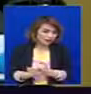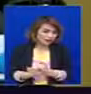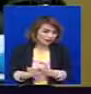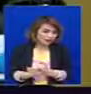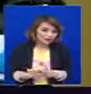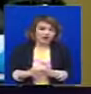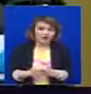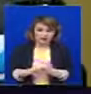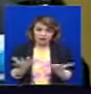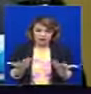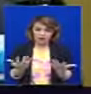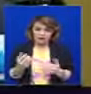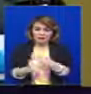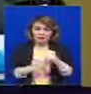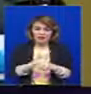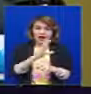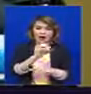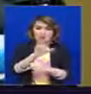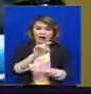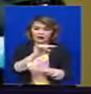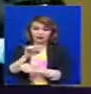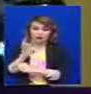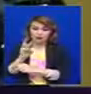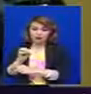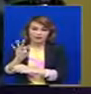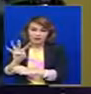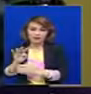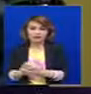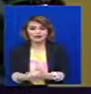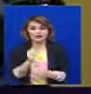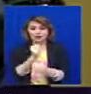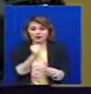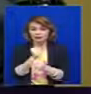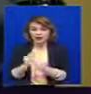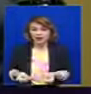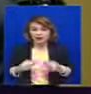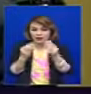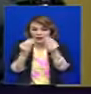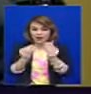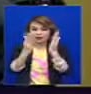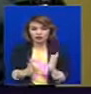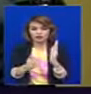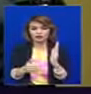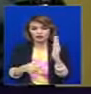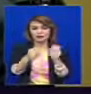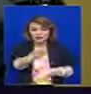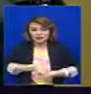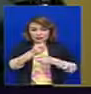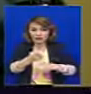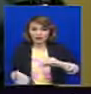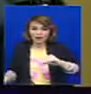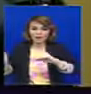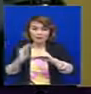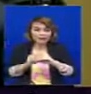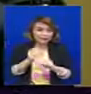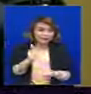ง2564ทั้งกยธ.เองก็จะมีการให้เกษตรกรในการโค่นยางเพื่อปลูกแทนนะครับปีละ 400,000 ไร่รวมทั้งสิ้นนะ